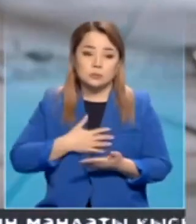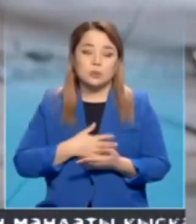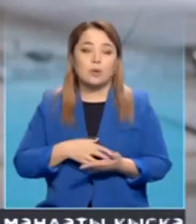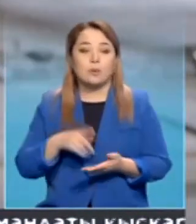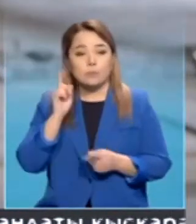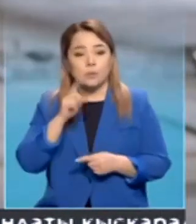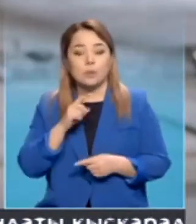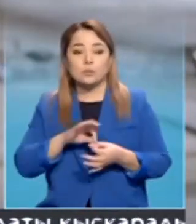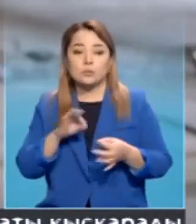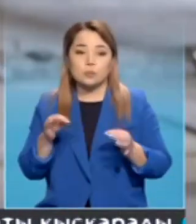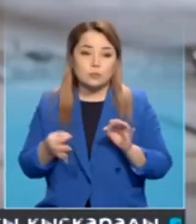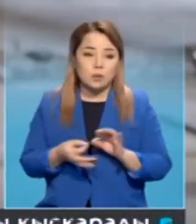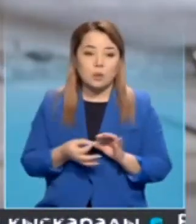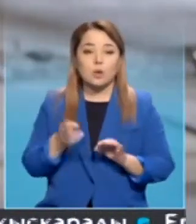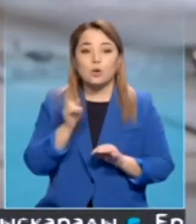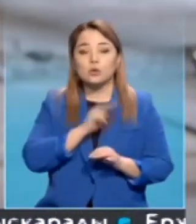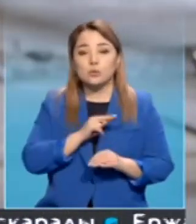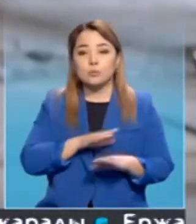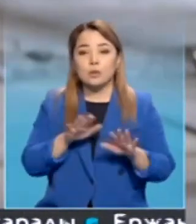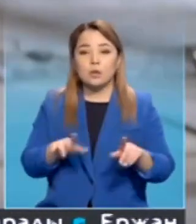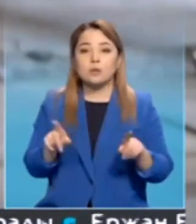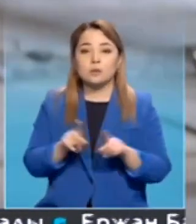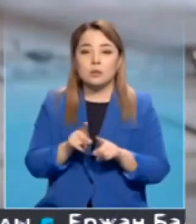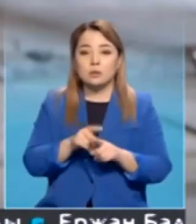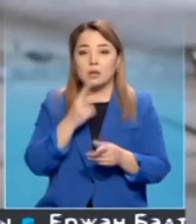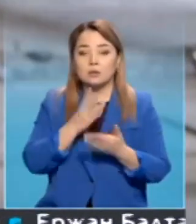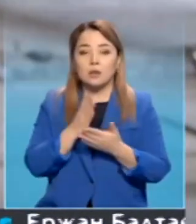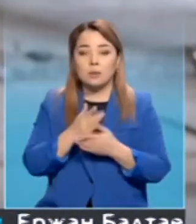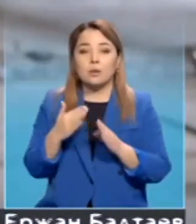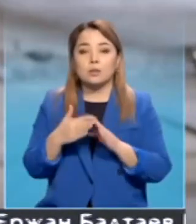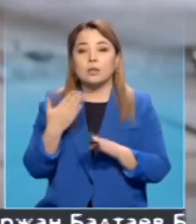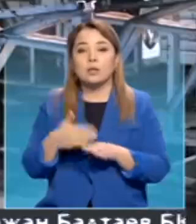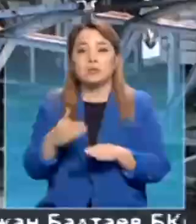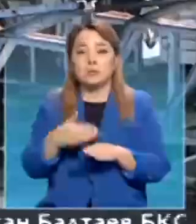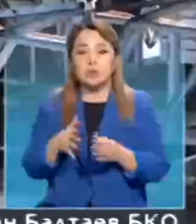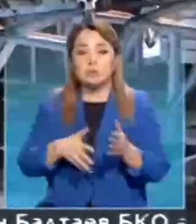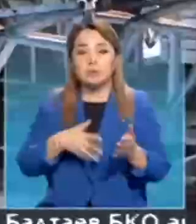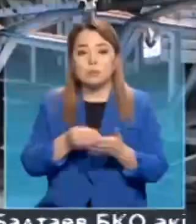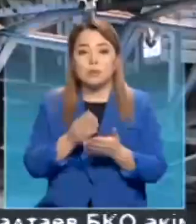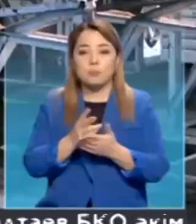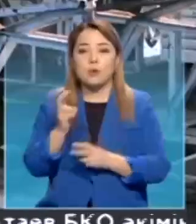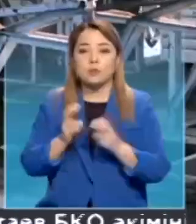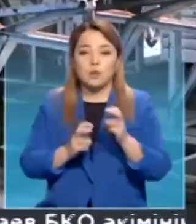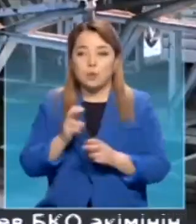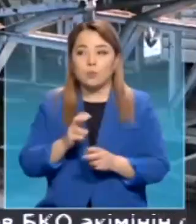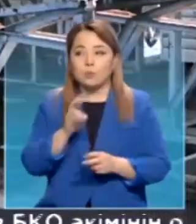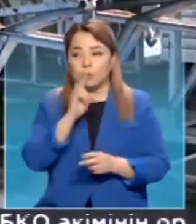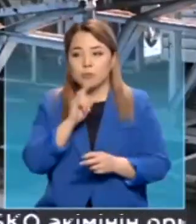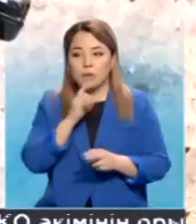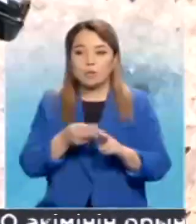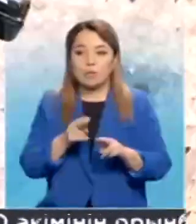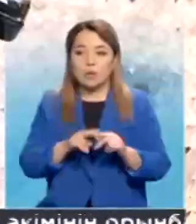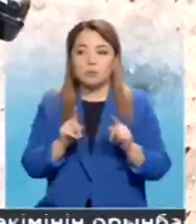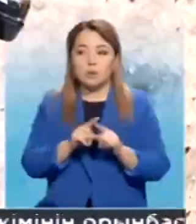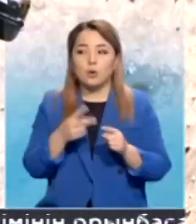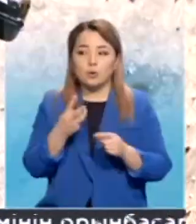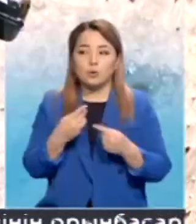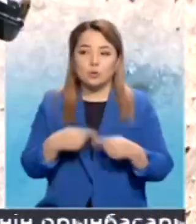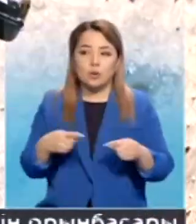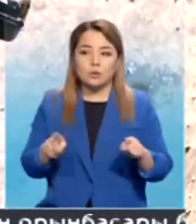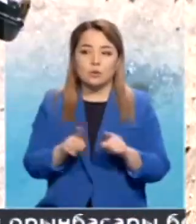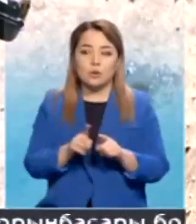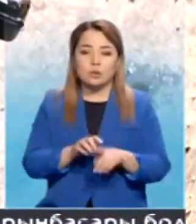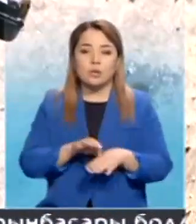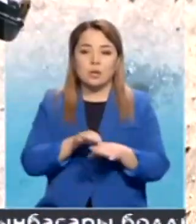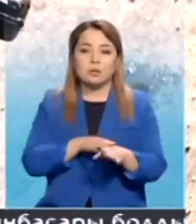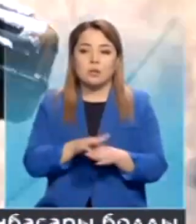тұр. Осы жұмысымыз арқылы біз өзіміздің кредитімізді, ипотекамызды төлеп отырмыз. Зауыт мұнай өндірісіне қажетті 3 түрлі жабдық шығарады. Дайын